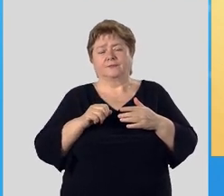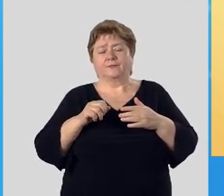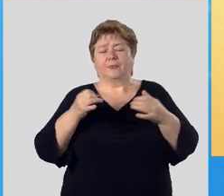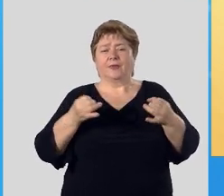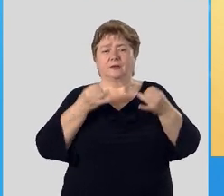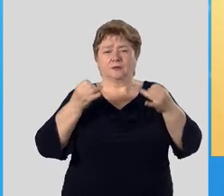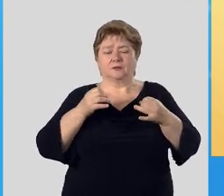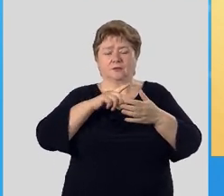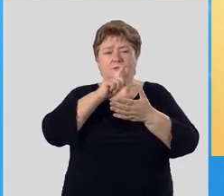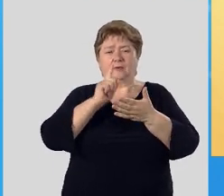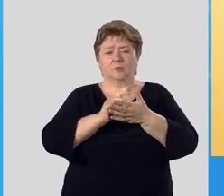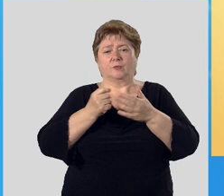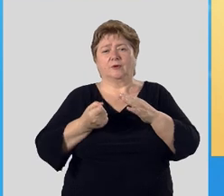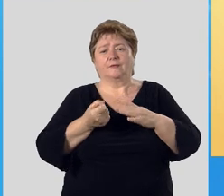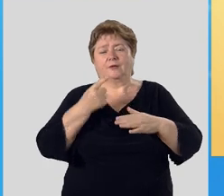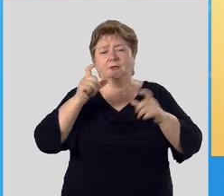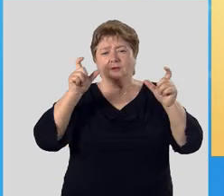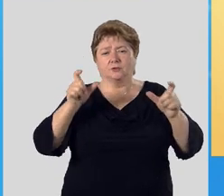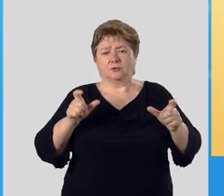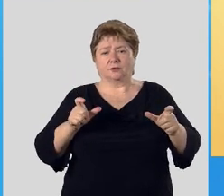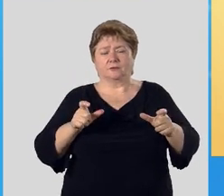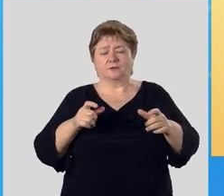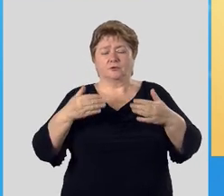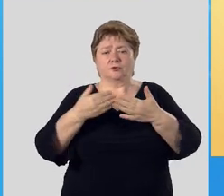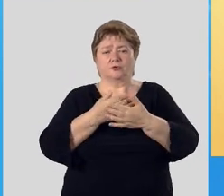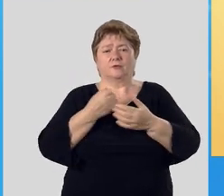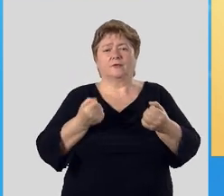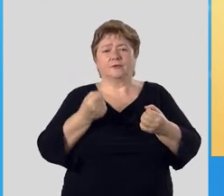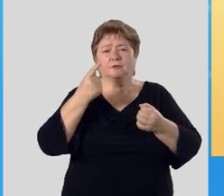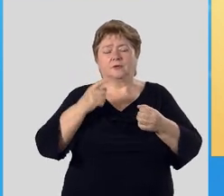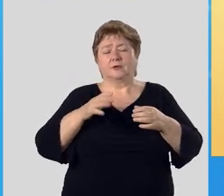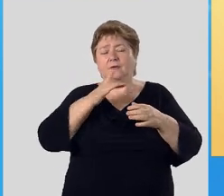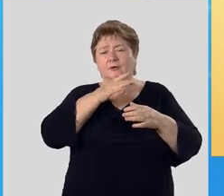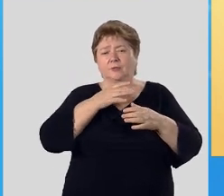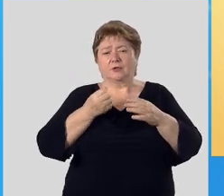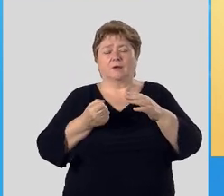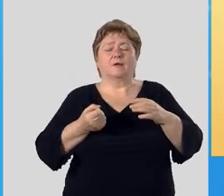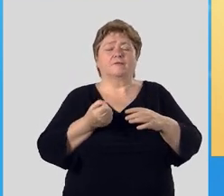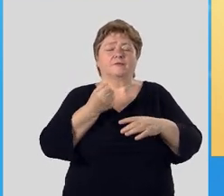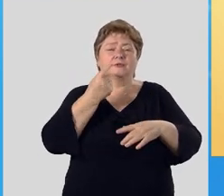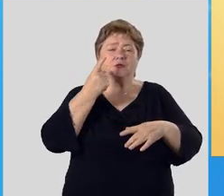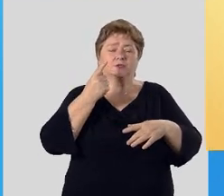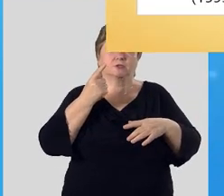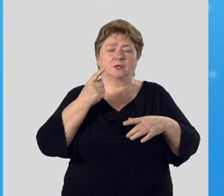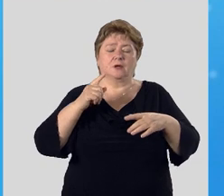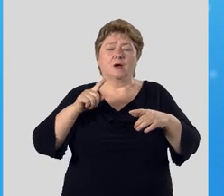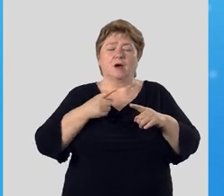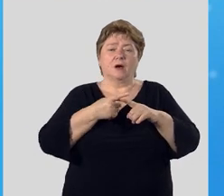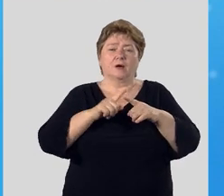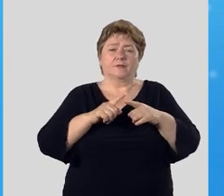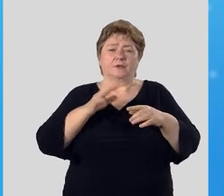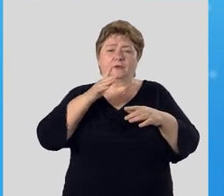интерес к вопросу происхождения человека снова возникает в эпоху возрождения в этот период